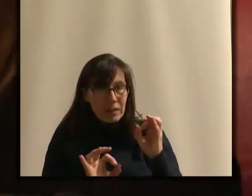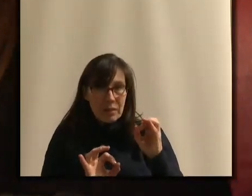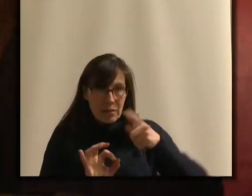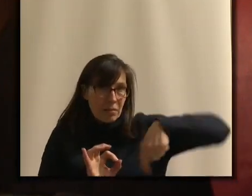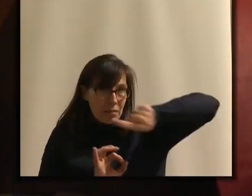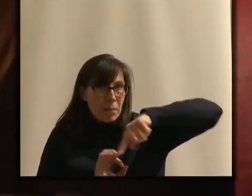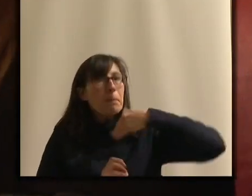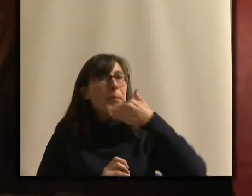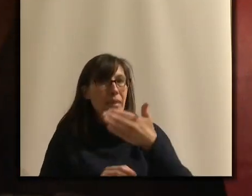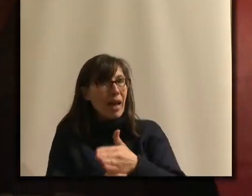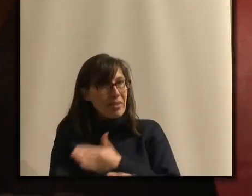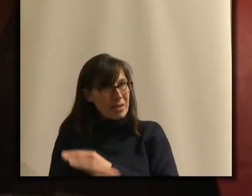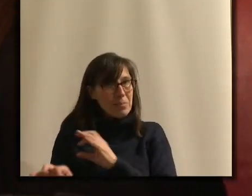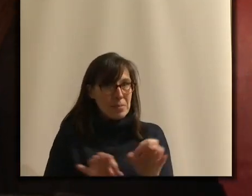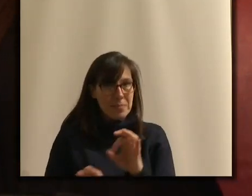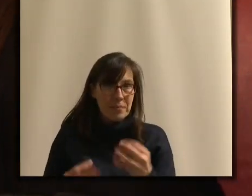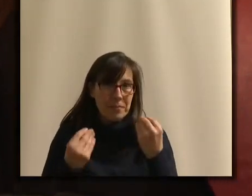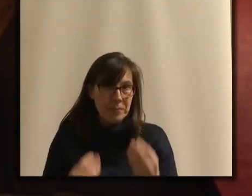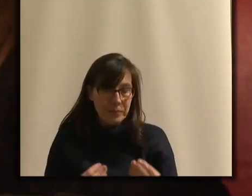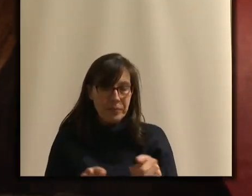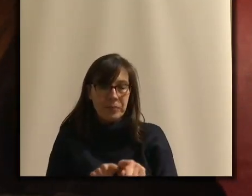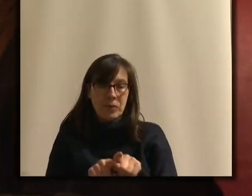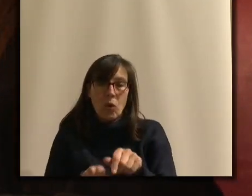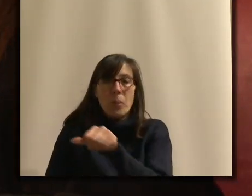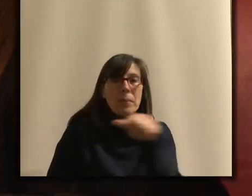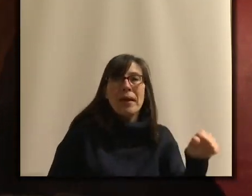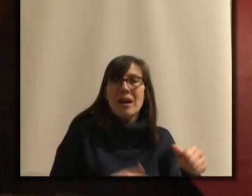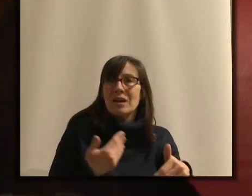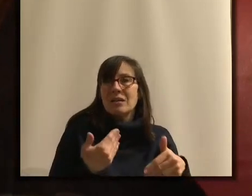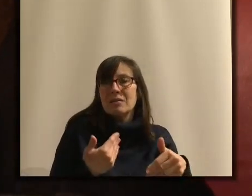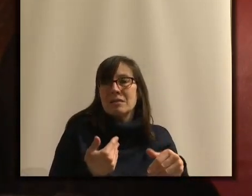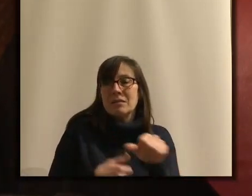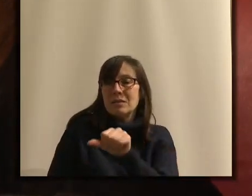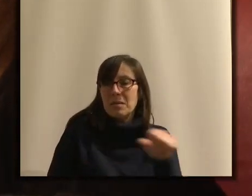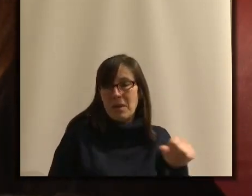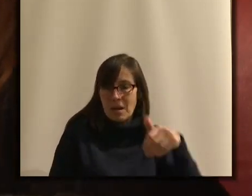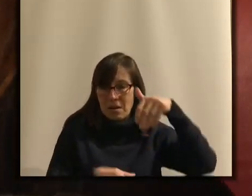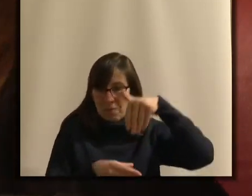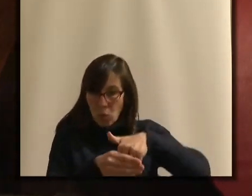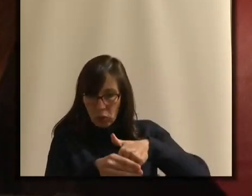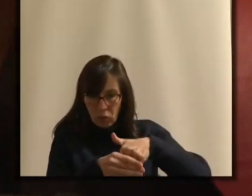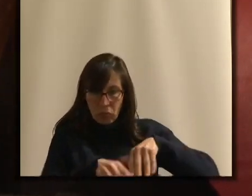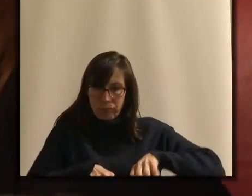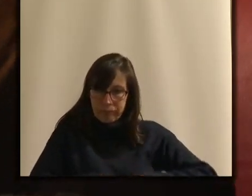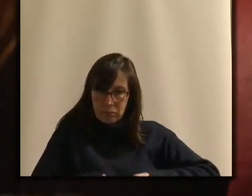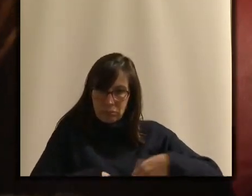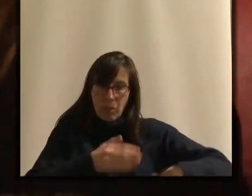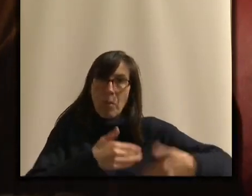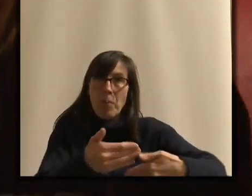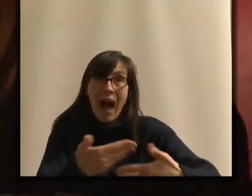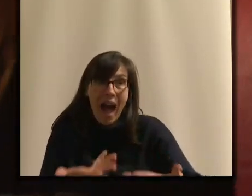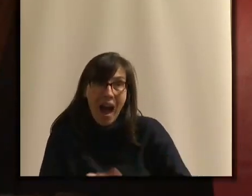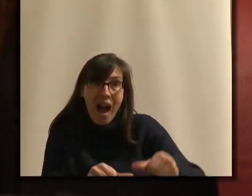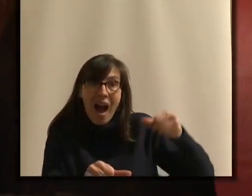governaven podria fer-ho, però és igual. Si s'haguessin fet la primera setmana de mandat, l'estalvi energètic que s'hagués aconseguit seria, bueno,